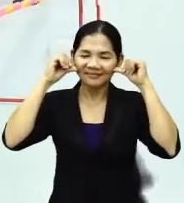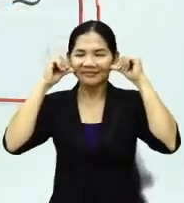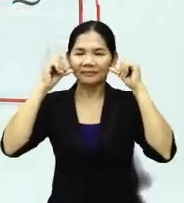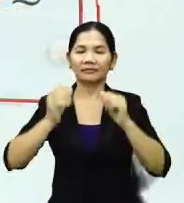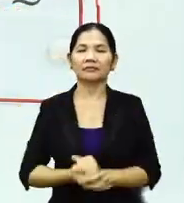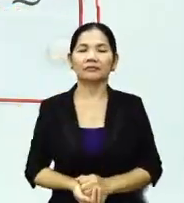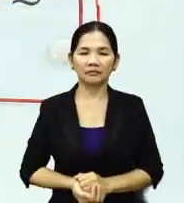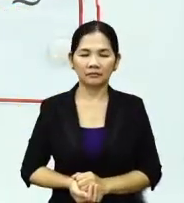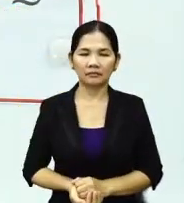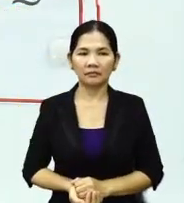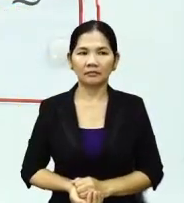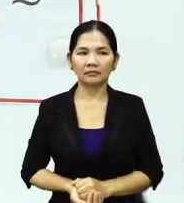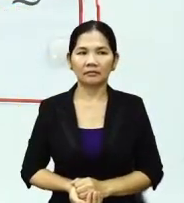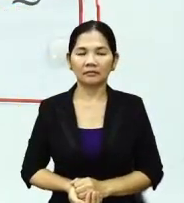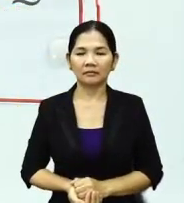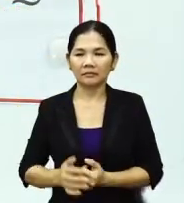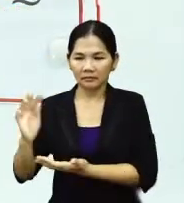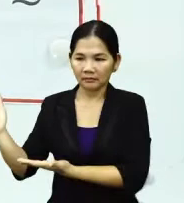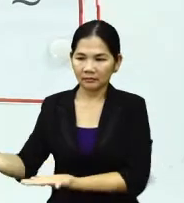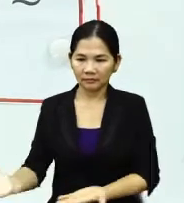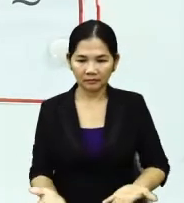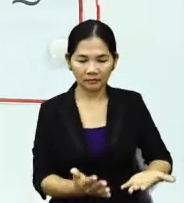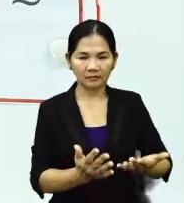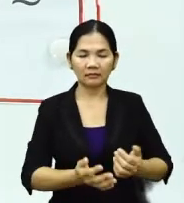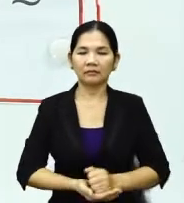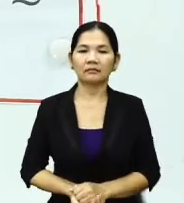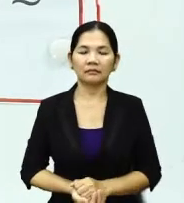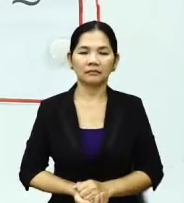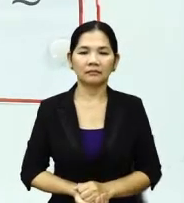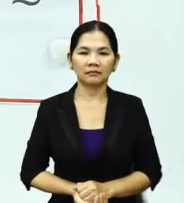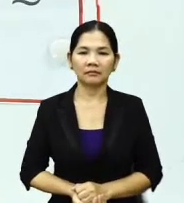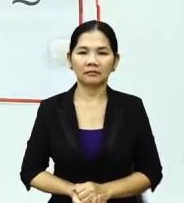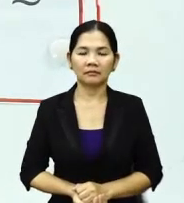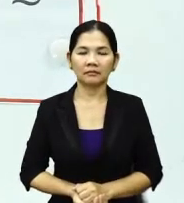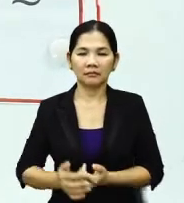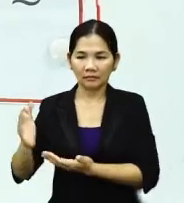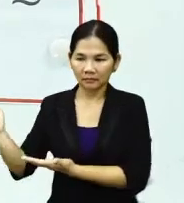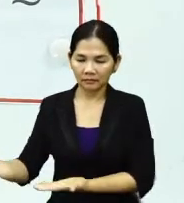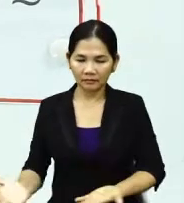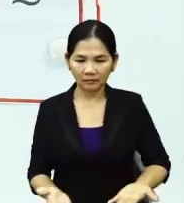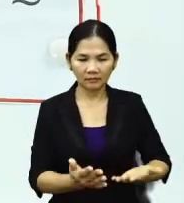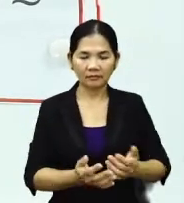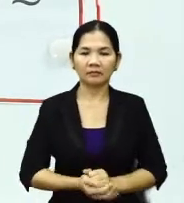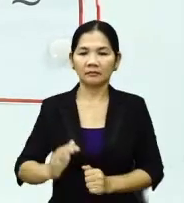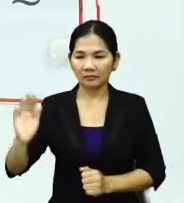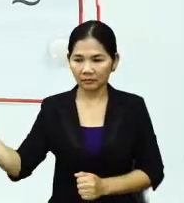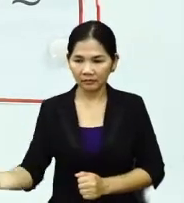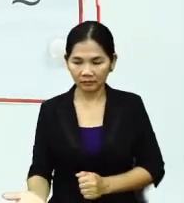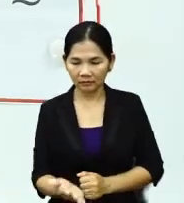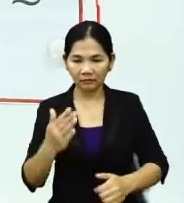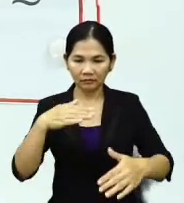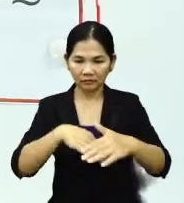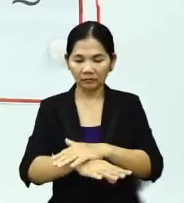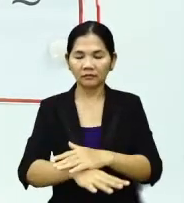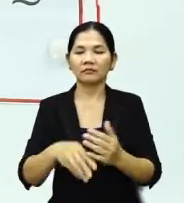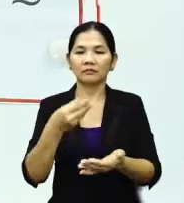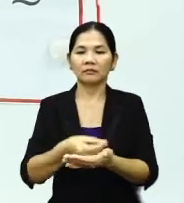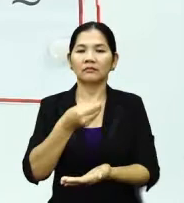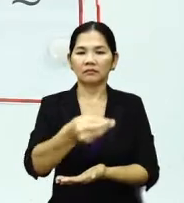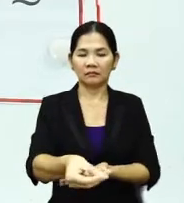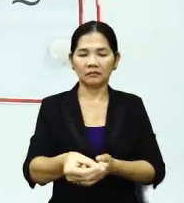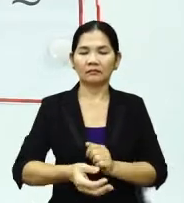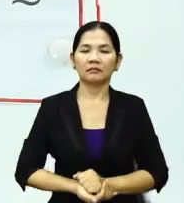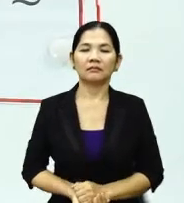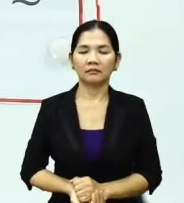nhèm ta ăn chướng ăn chén nhiều chỗ tình